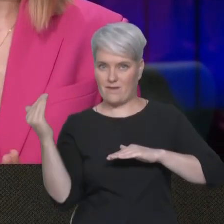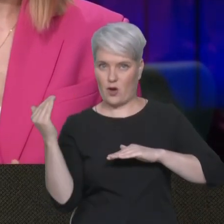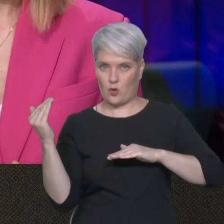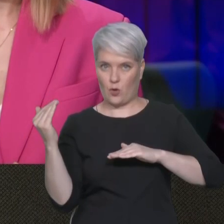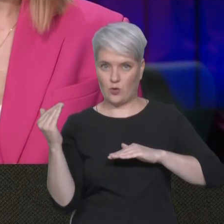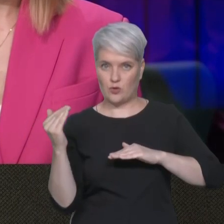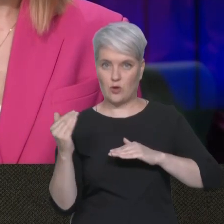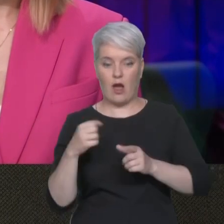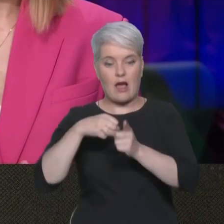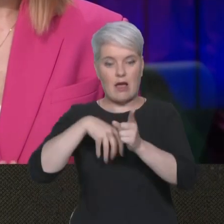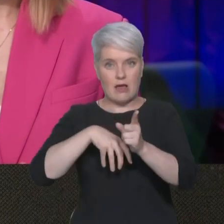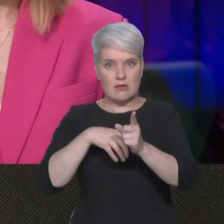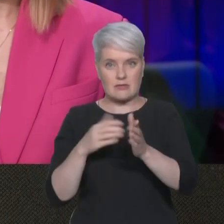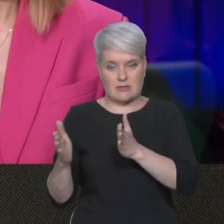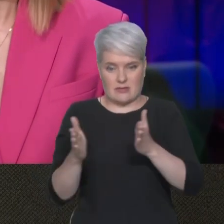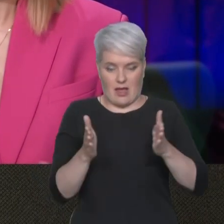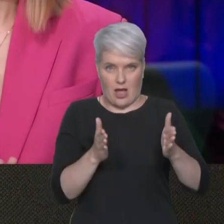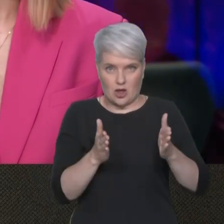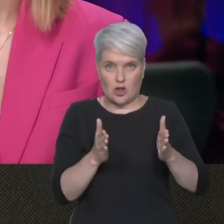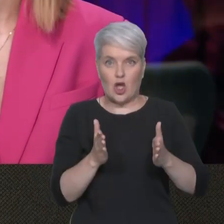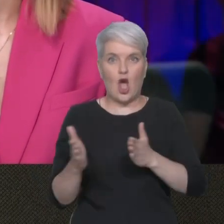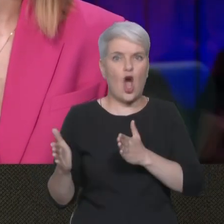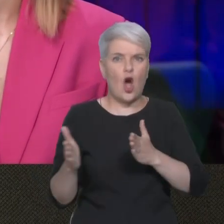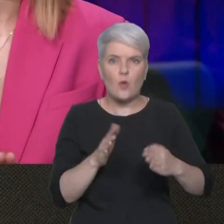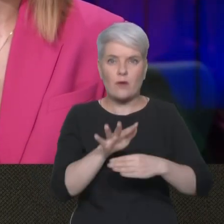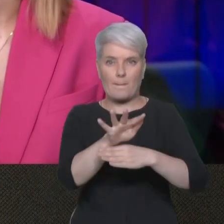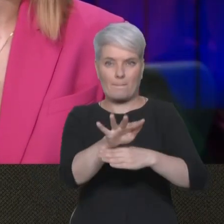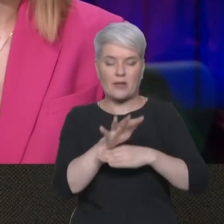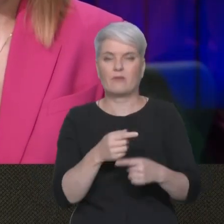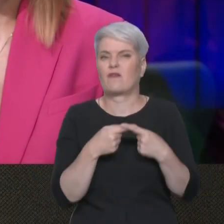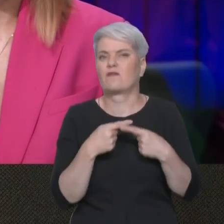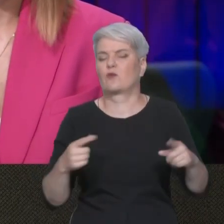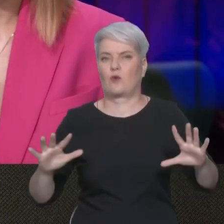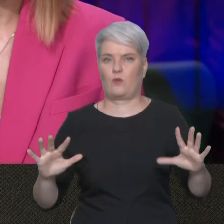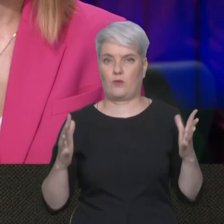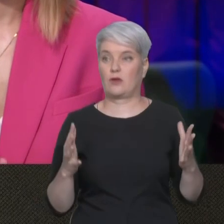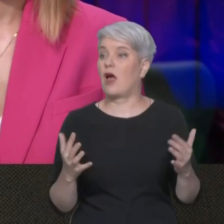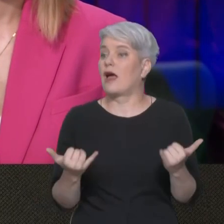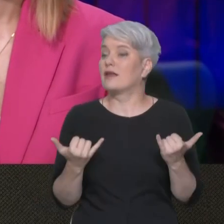готовий вийти вже з атаками у будь-яку мить. Яка ситуація наразі?